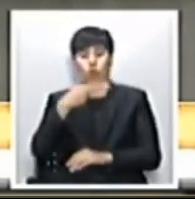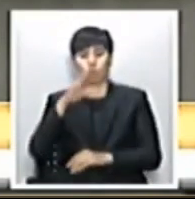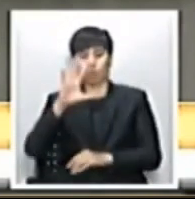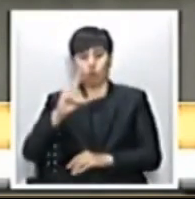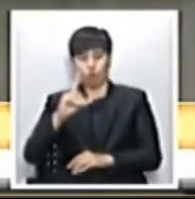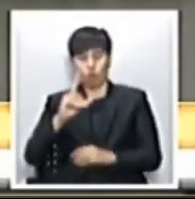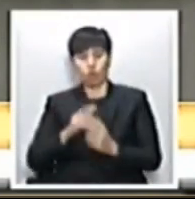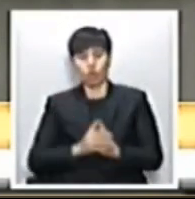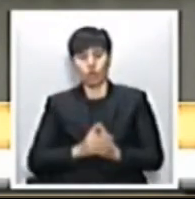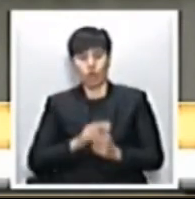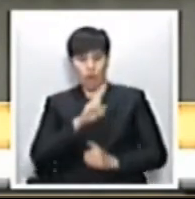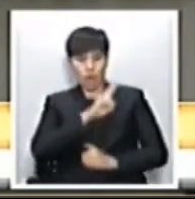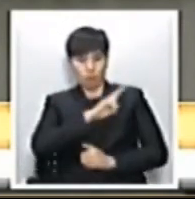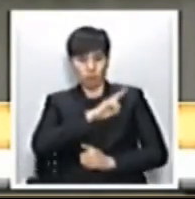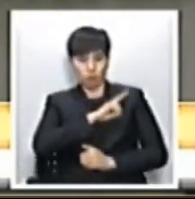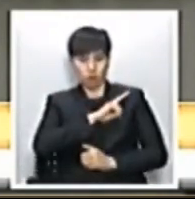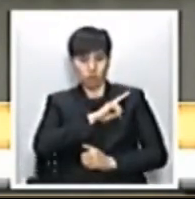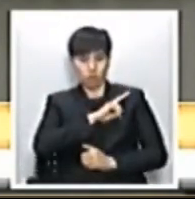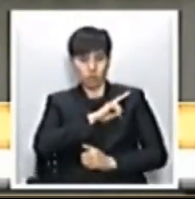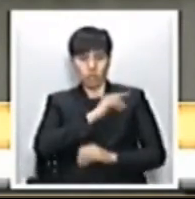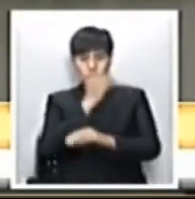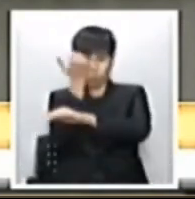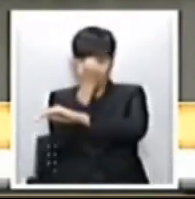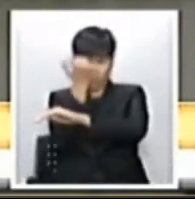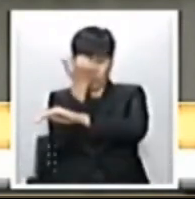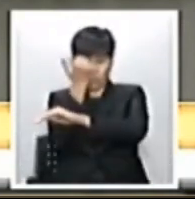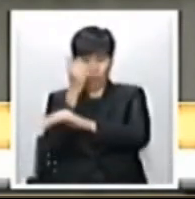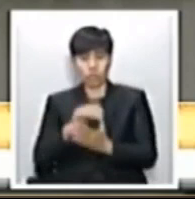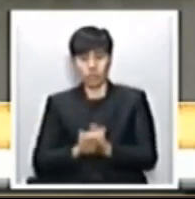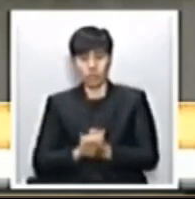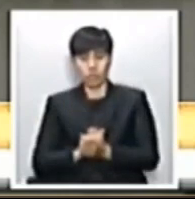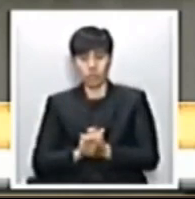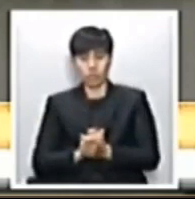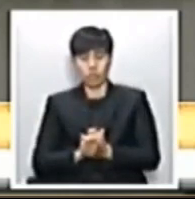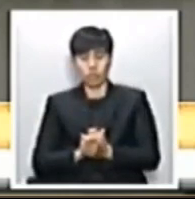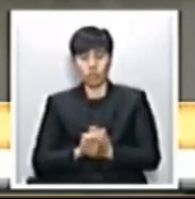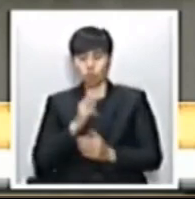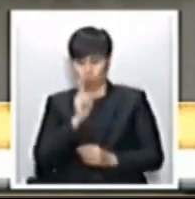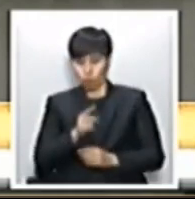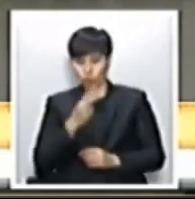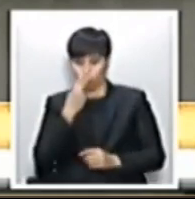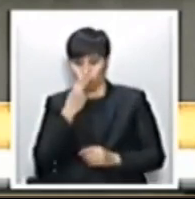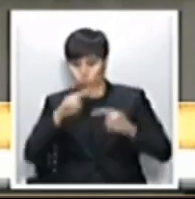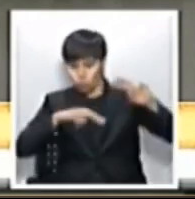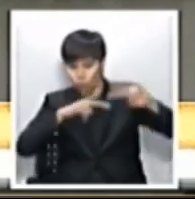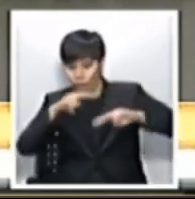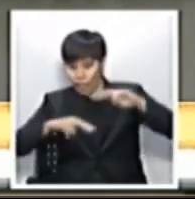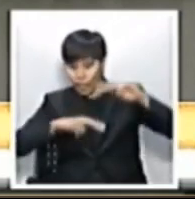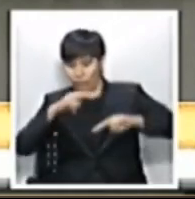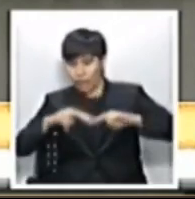สทช.เป็นผู้รับผิดชอบสื่อหลักนี้กสทช.ควรเข้าไปดูแลเนื้อหาให้มีการนำเส